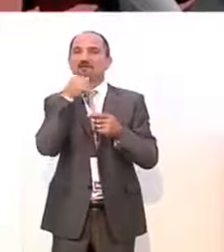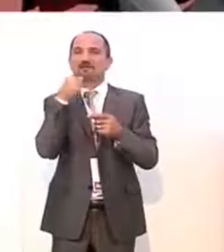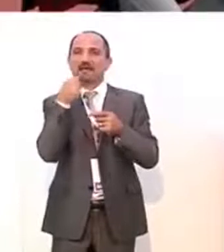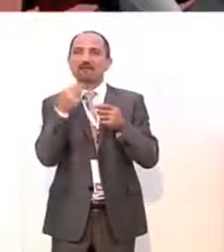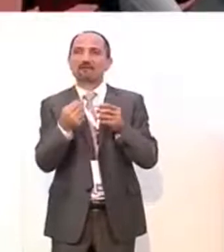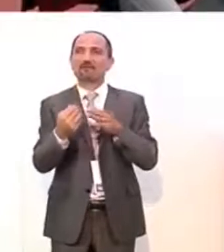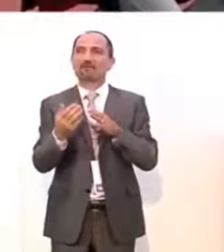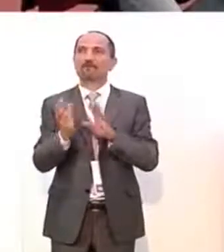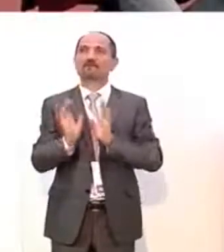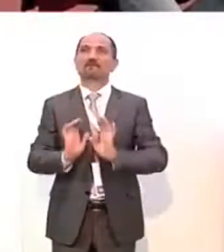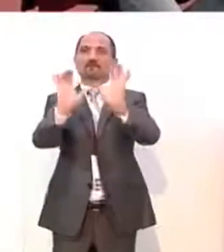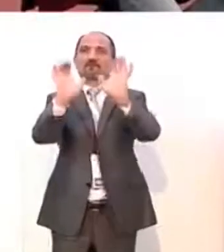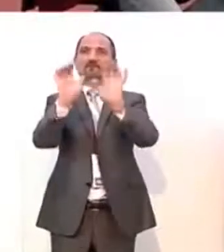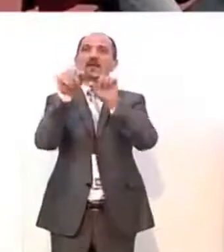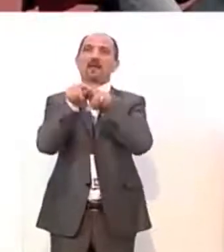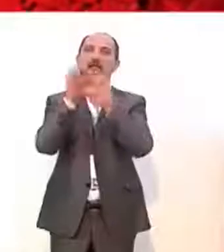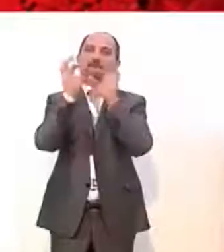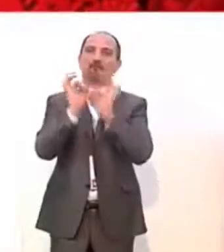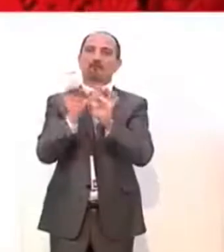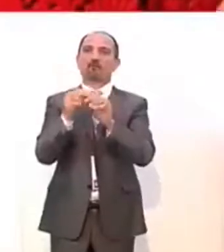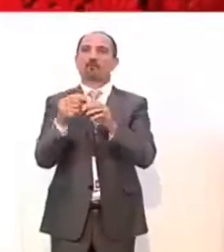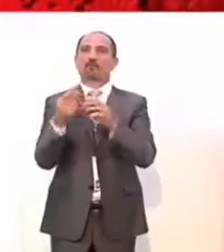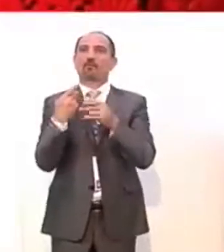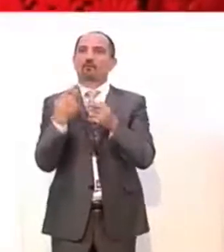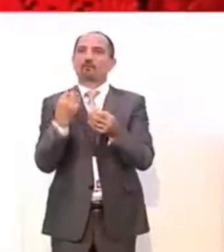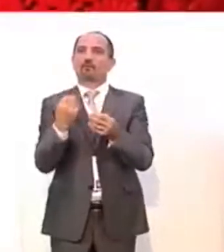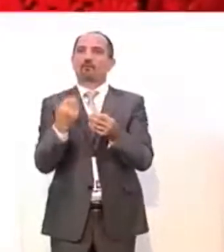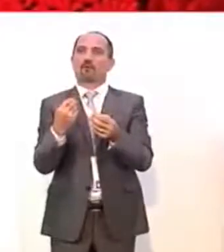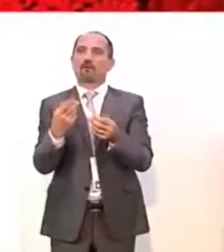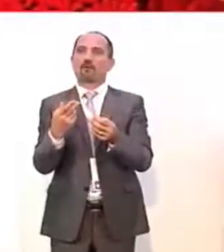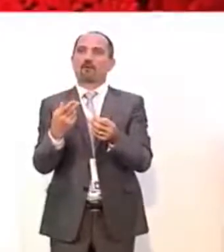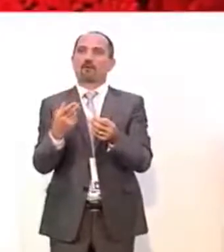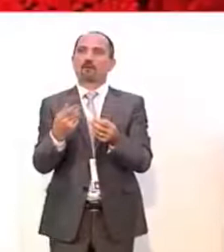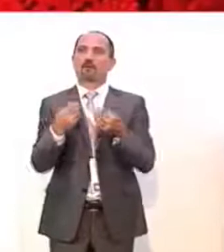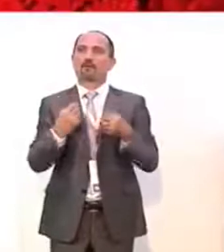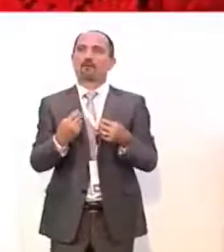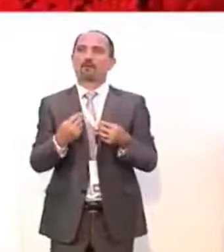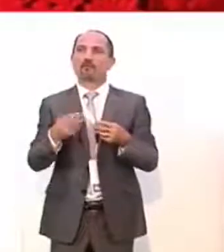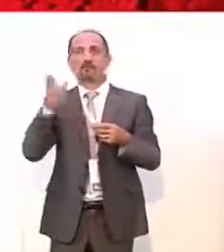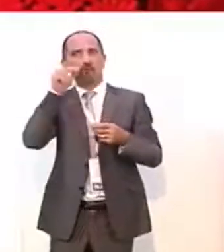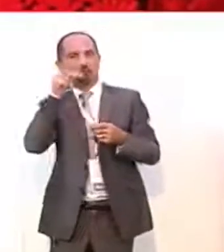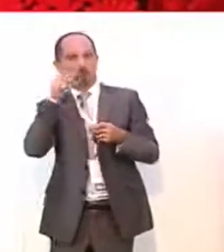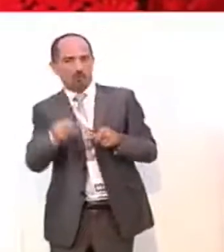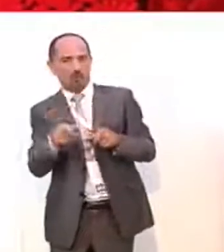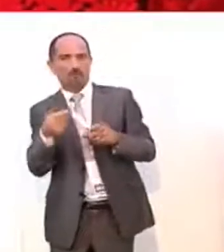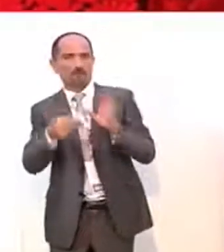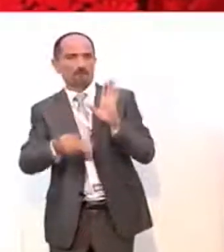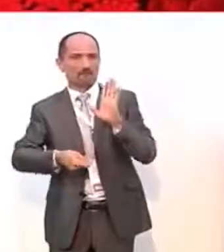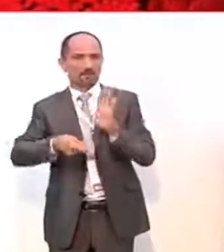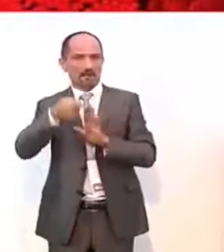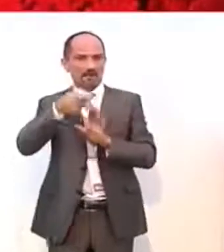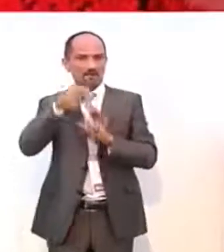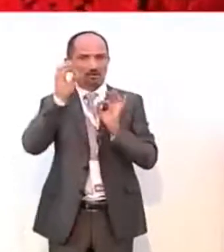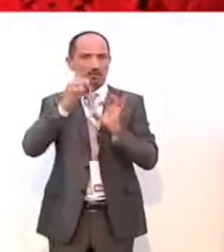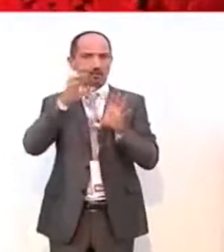una spallata, così come abbiamo fatto sulla questione del potere, per far crescere